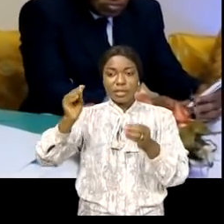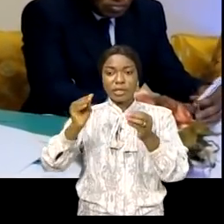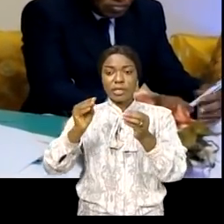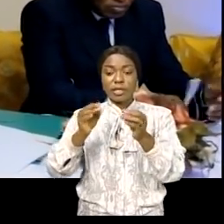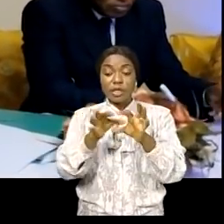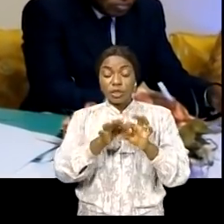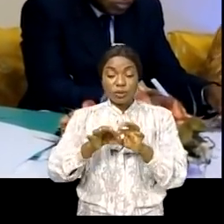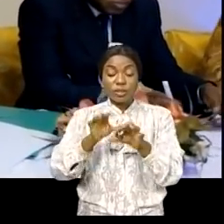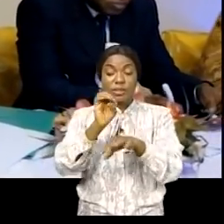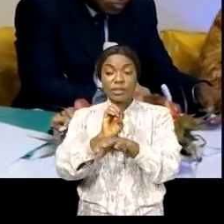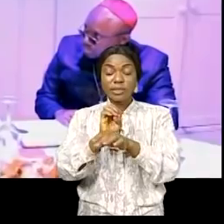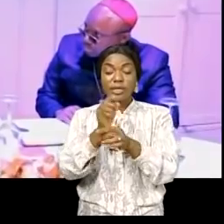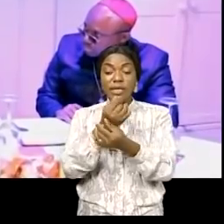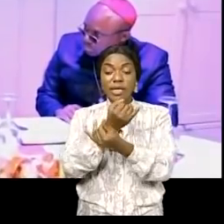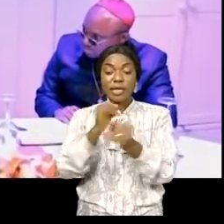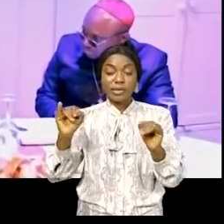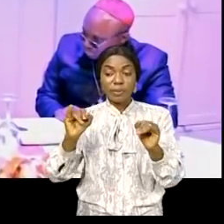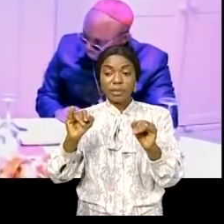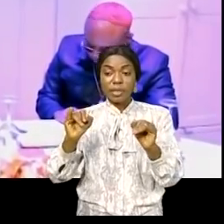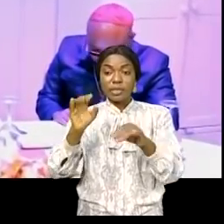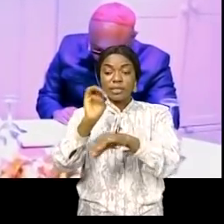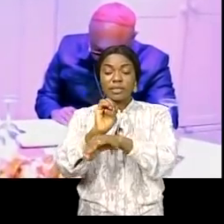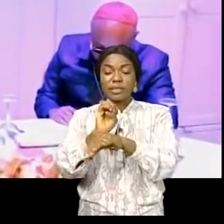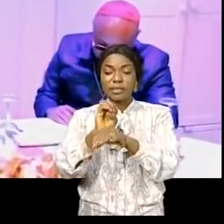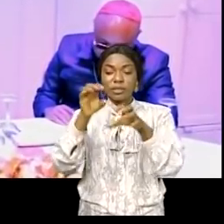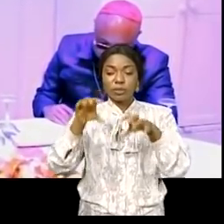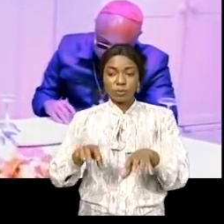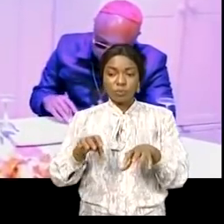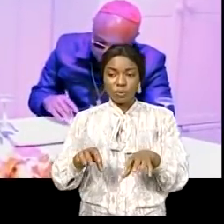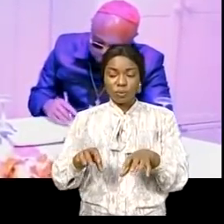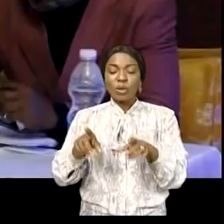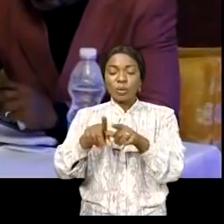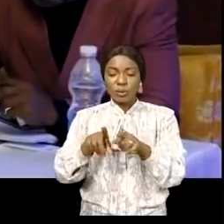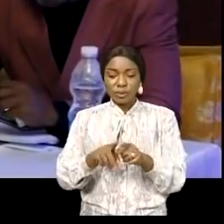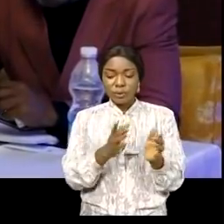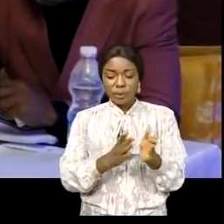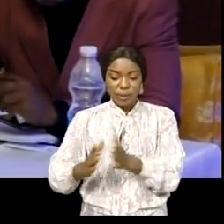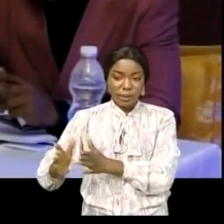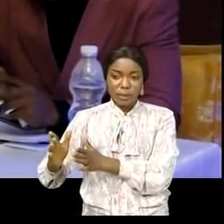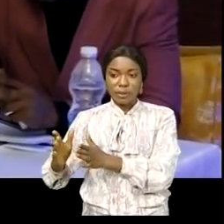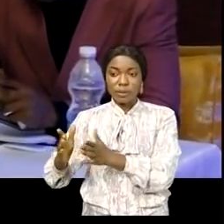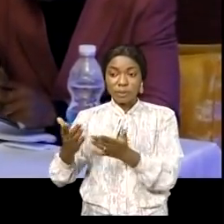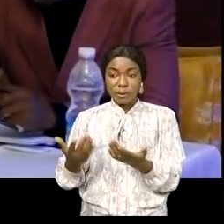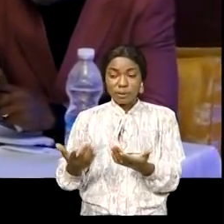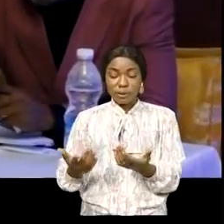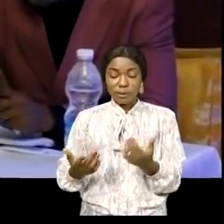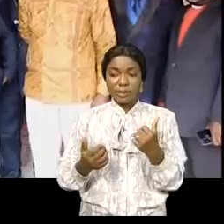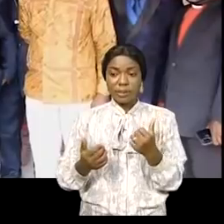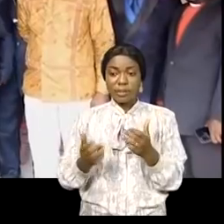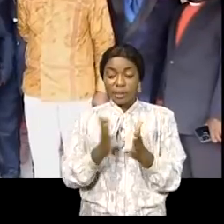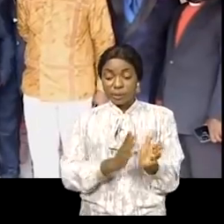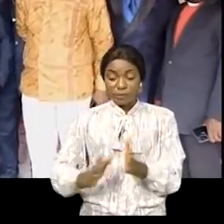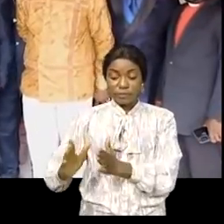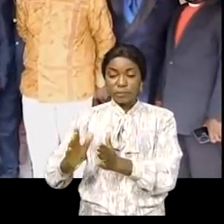indépendantes du Congo ainsi que l'élaboration d'un plan d'action du développement des gestions de cette communauté. C'est-à-dire le plan de ce que nous allons